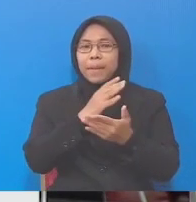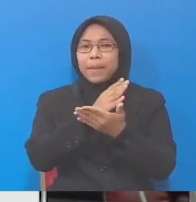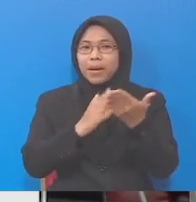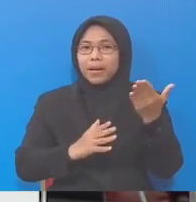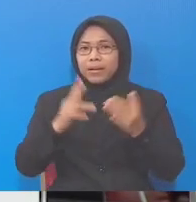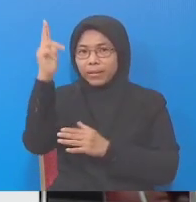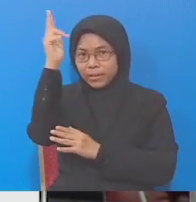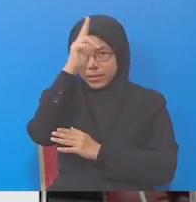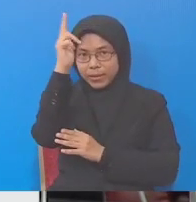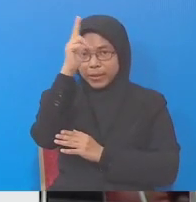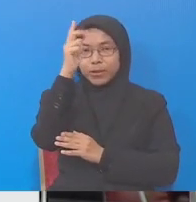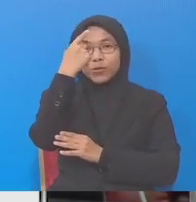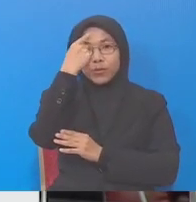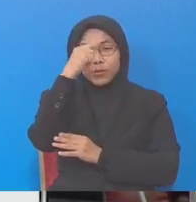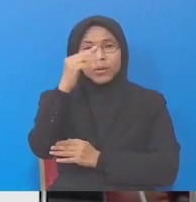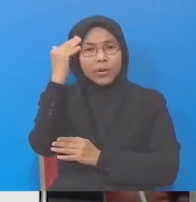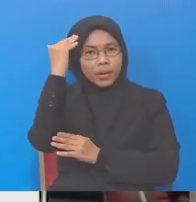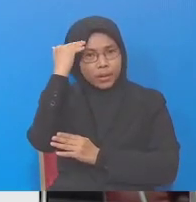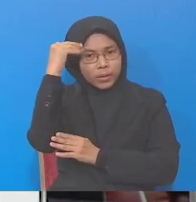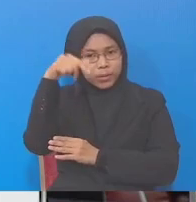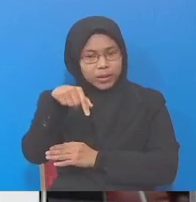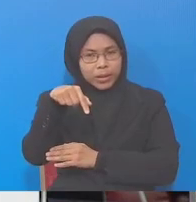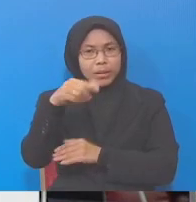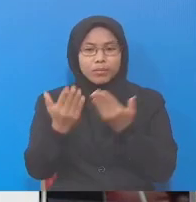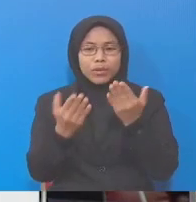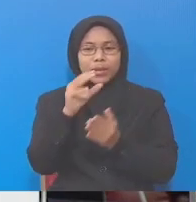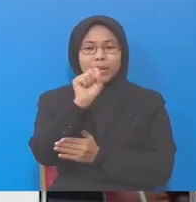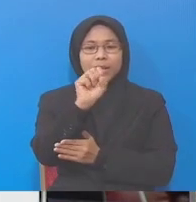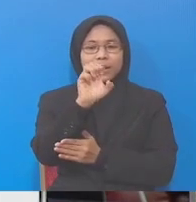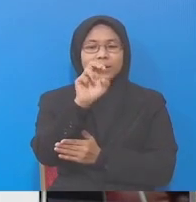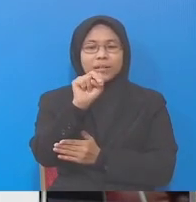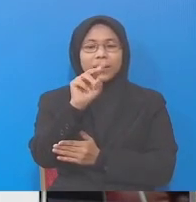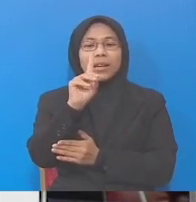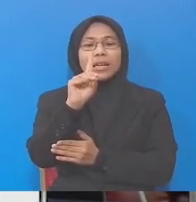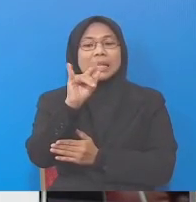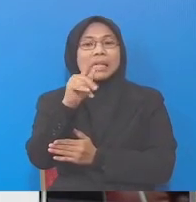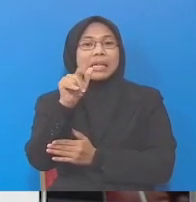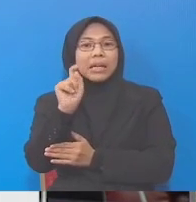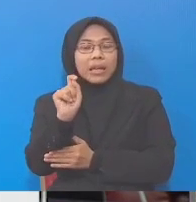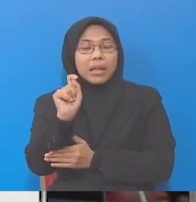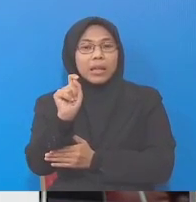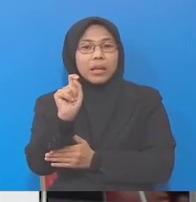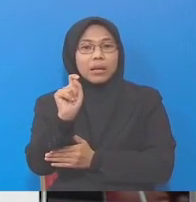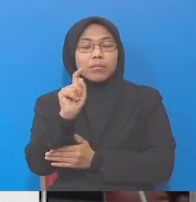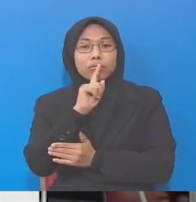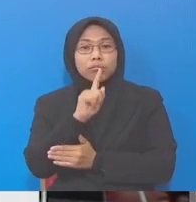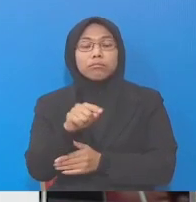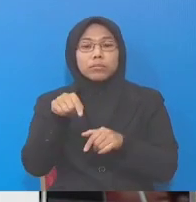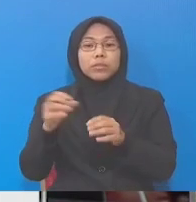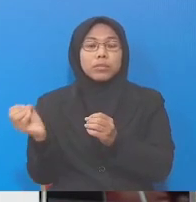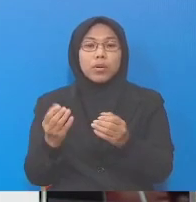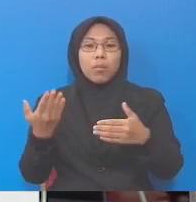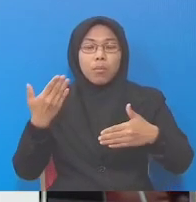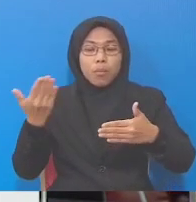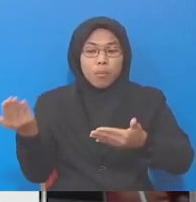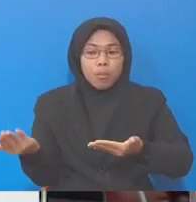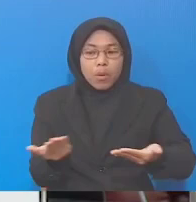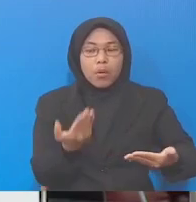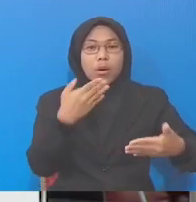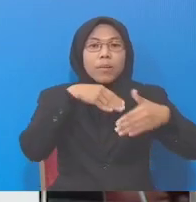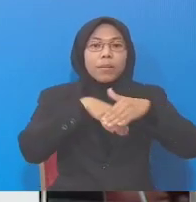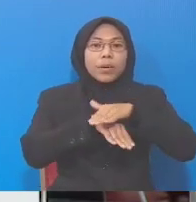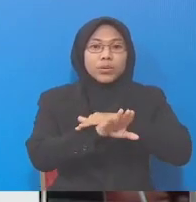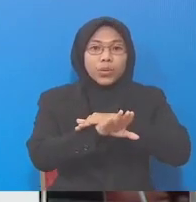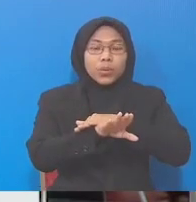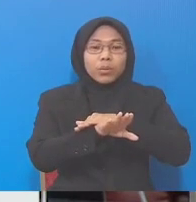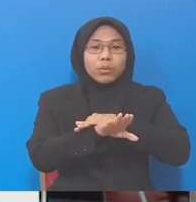kerajaan untuk memastikan sedikit-sedikit yang beroperasi untuk ndak membawa mereka